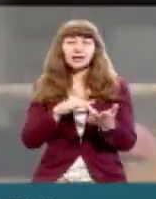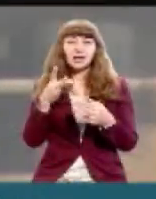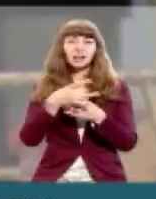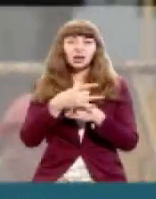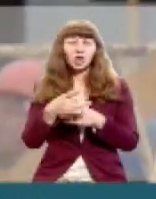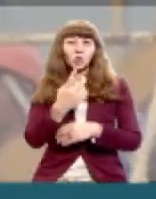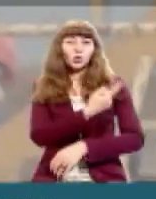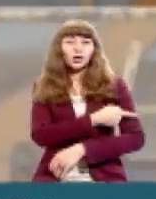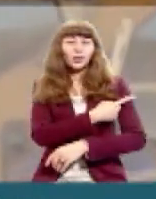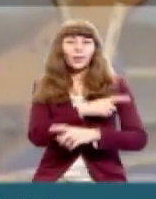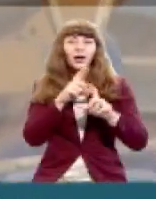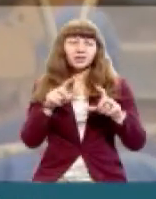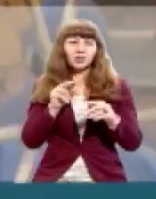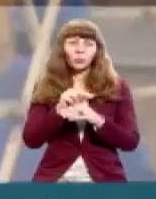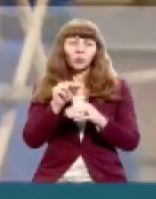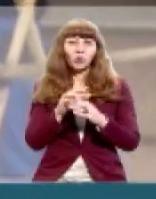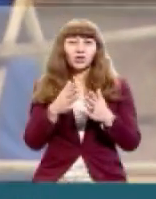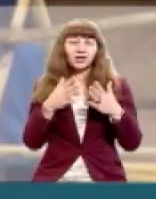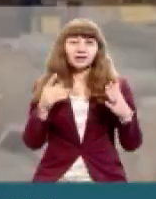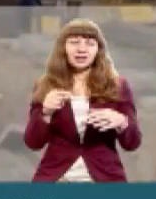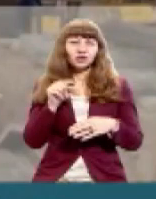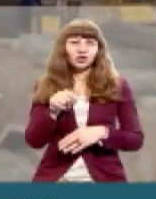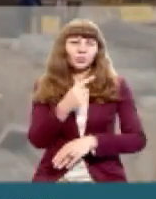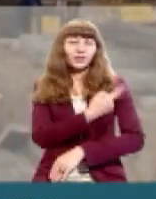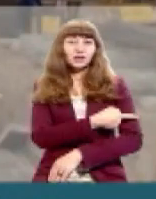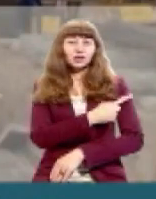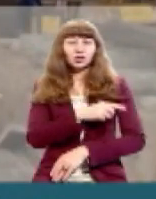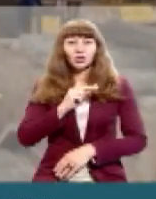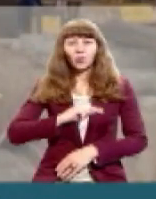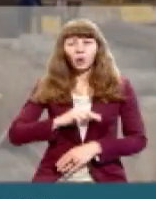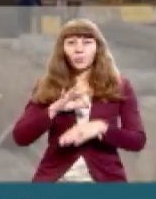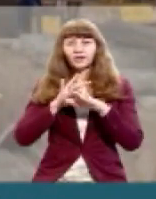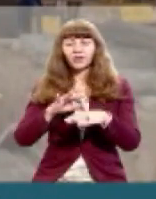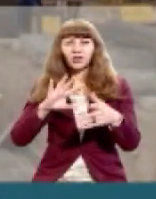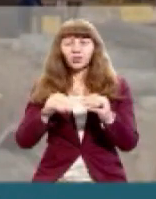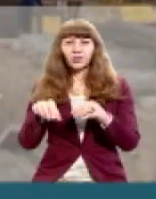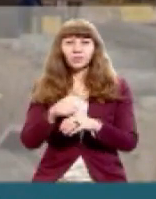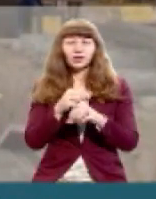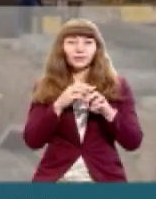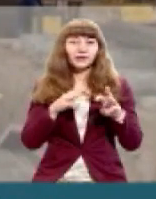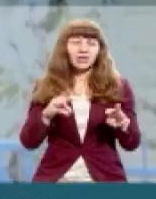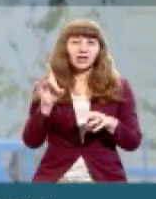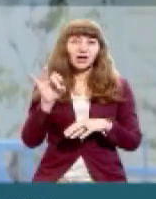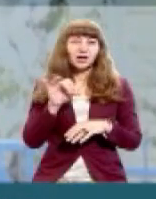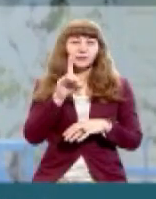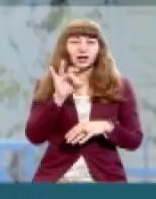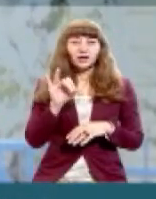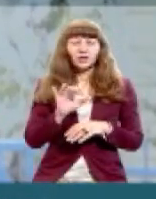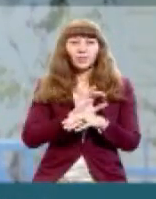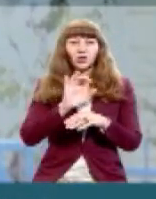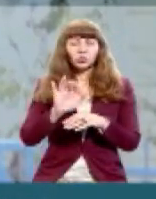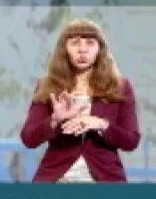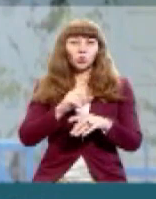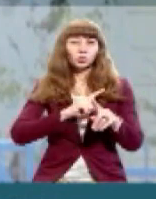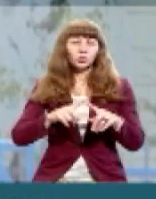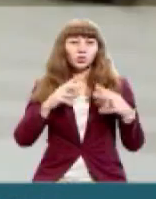аурухананы жаңғырту және күрделі жөндеуден өткізу жоспарланған. Сондай-ақ мекемелерді заманауи медициналық жабдықтармен жарақтандыру жұмыстары да